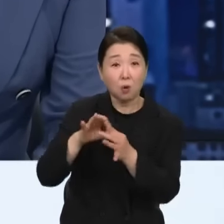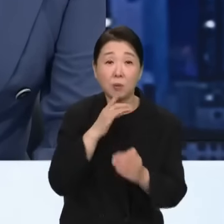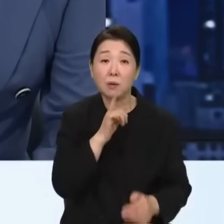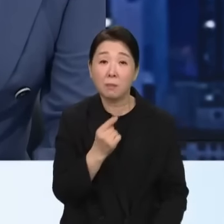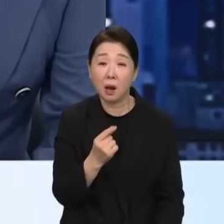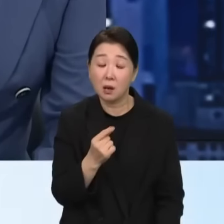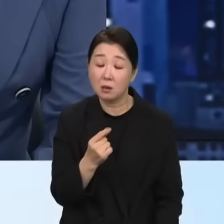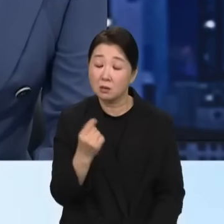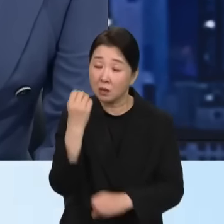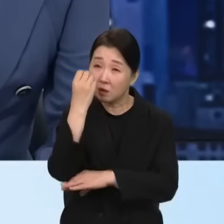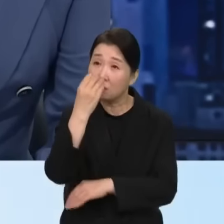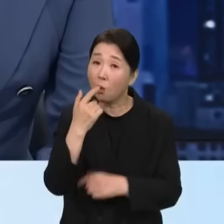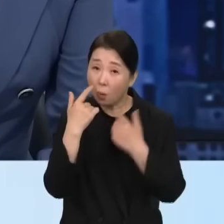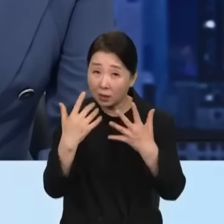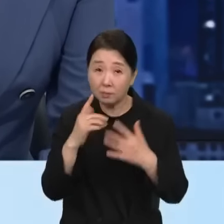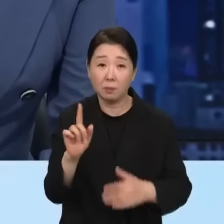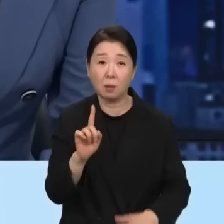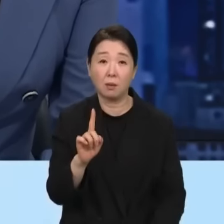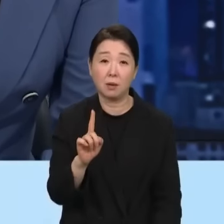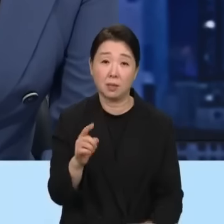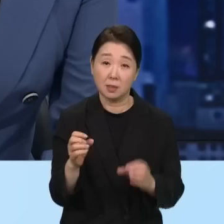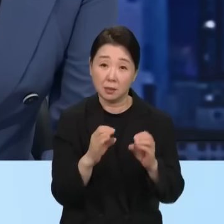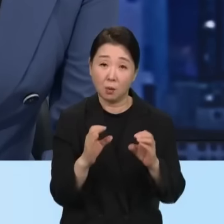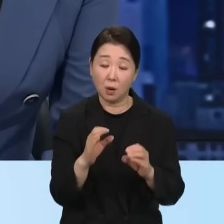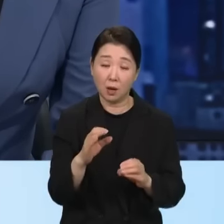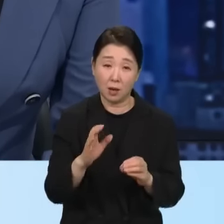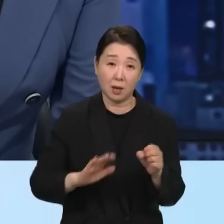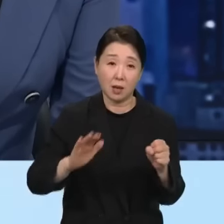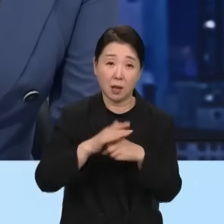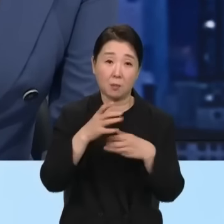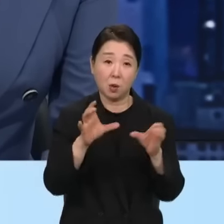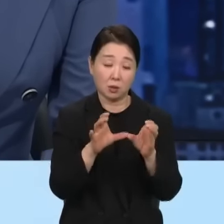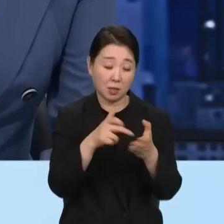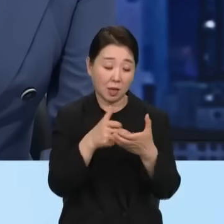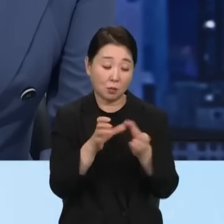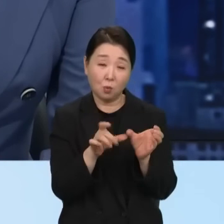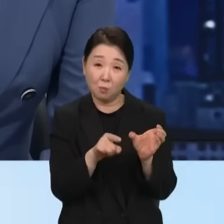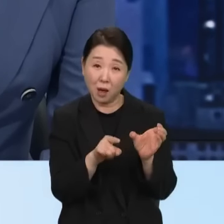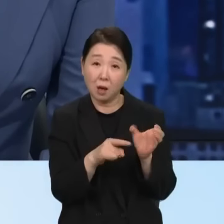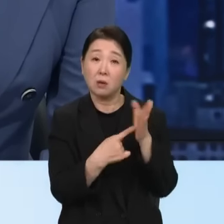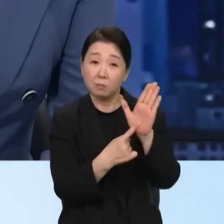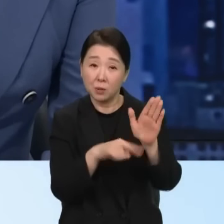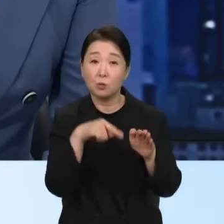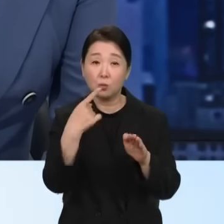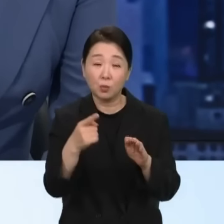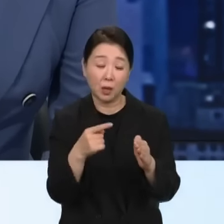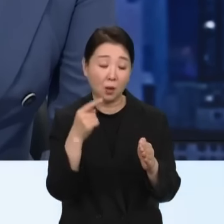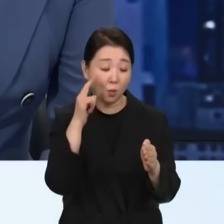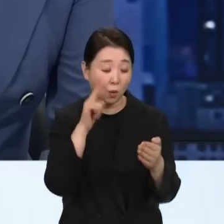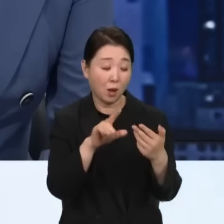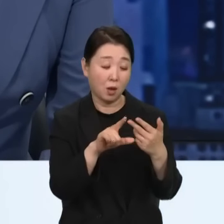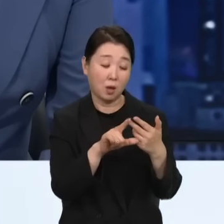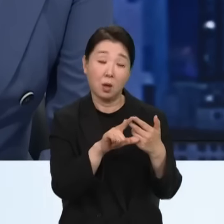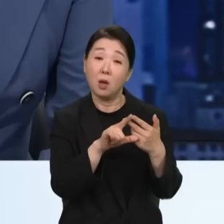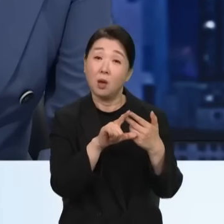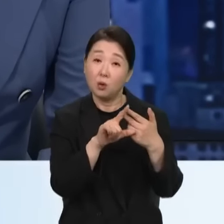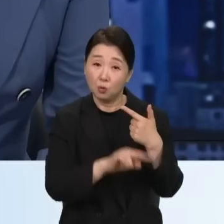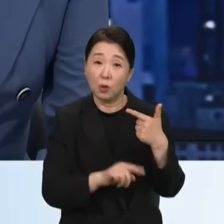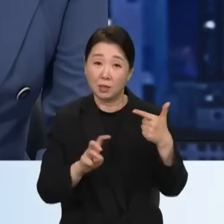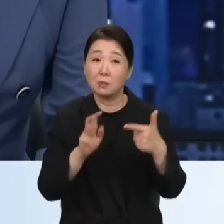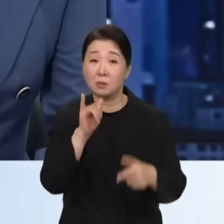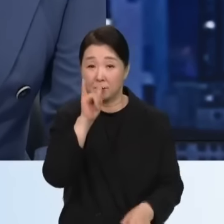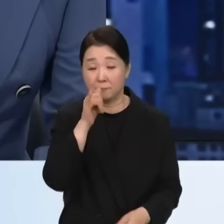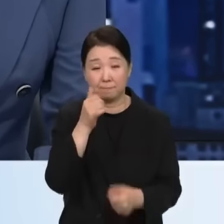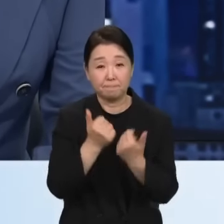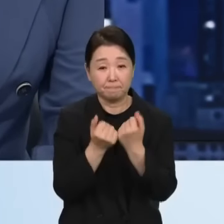근거가 있는 이야기입니까? 네, 해당 대화는 저희의 해병대 단톡방 보도 이후죠. 지난달 30일에 있었습니다.